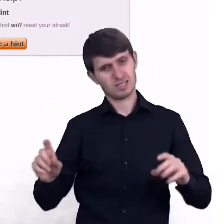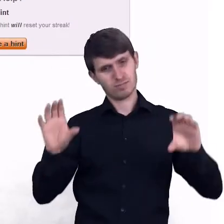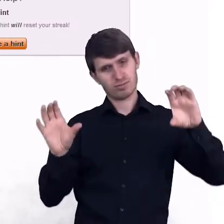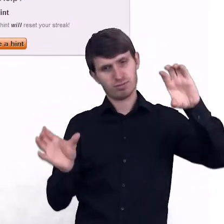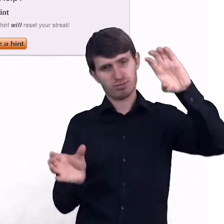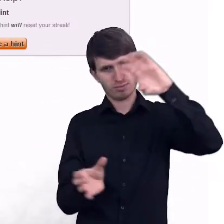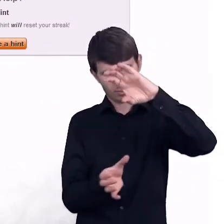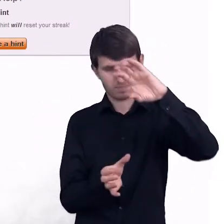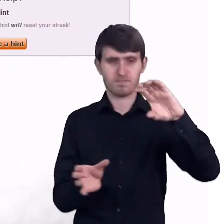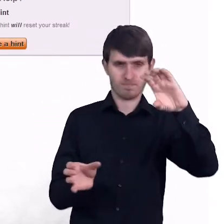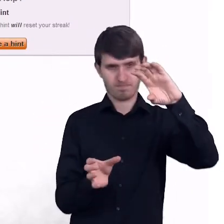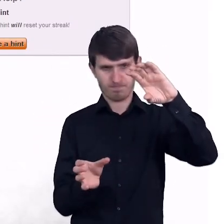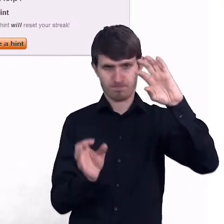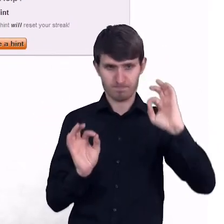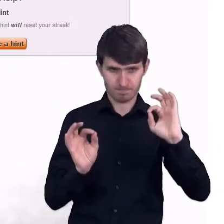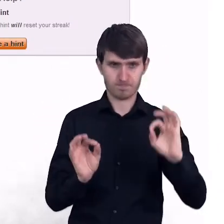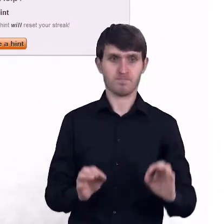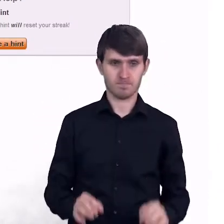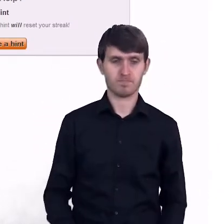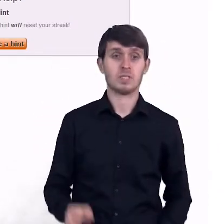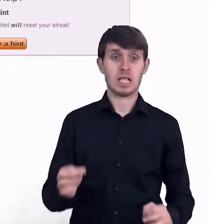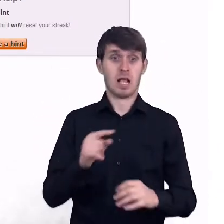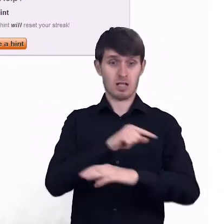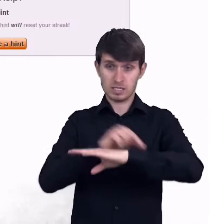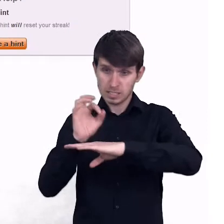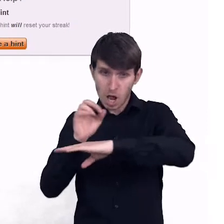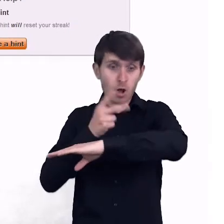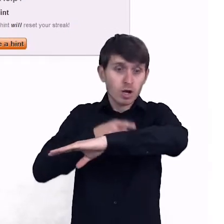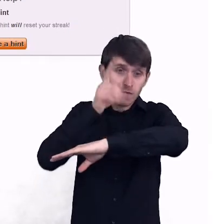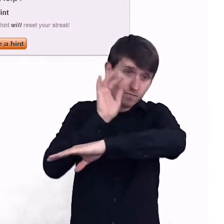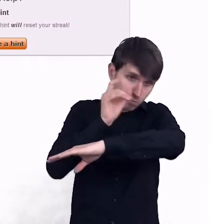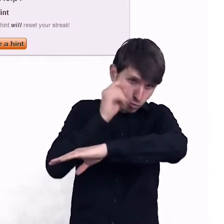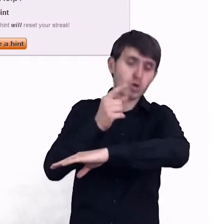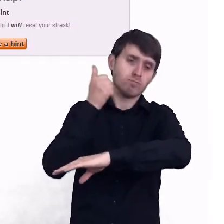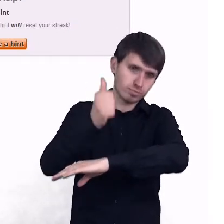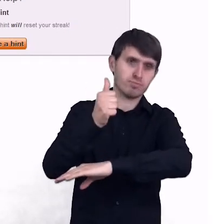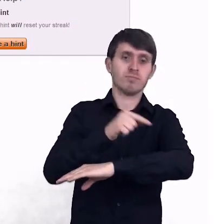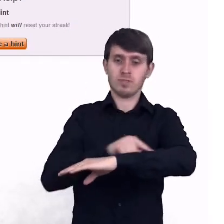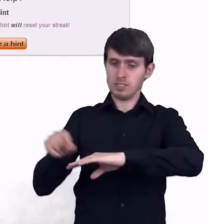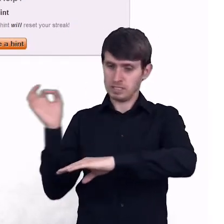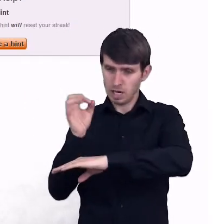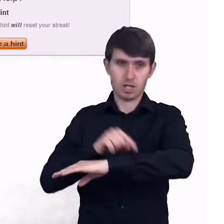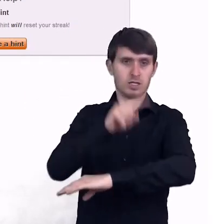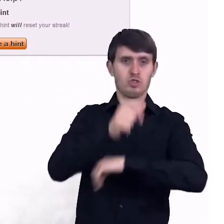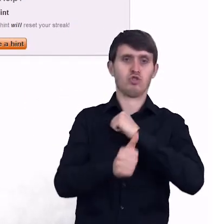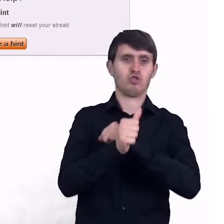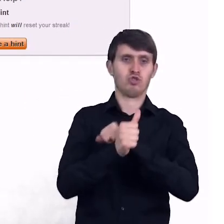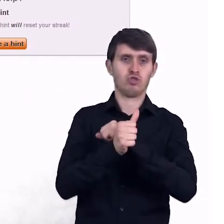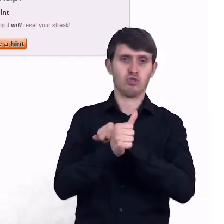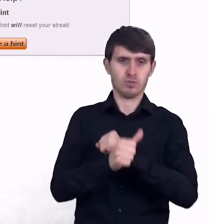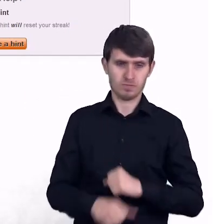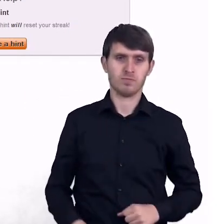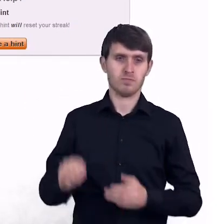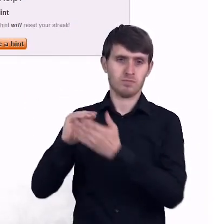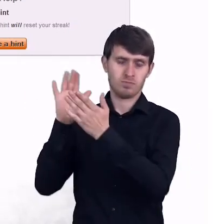Odwróćmy kątomierz jeszcze trochę za dużo teraz dobrze to mamy 0 stopni a